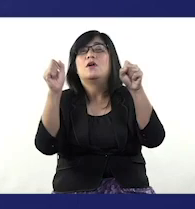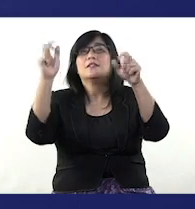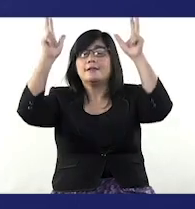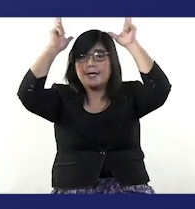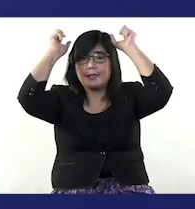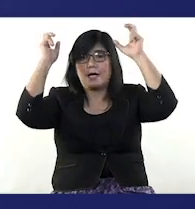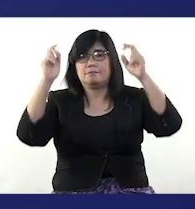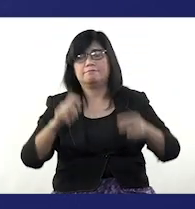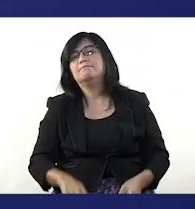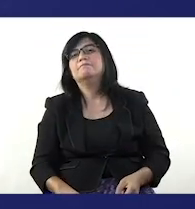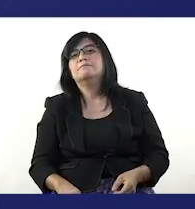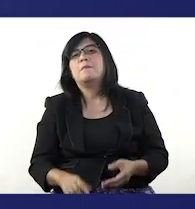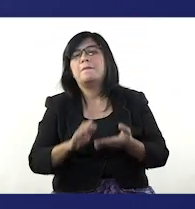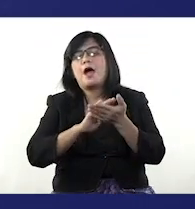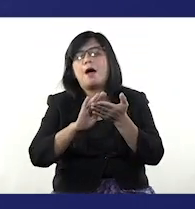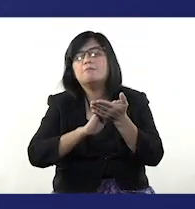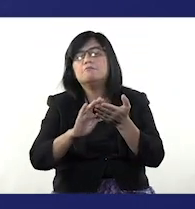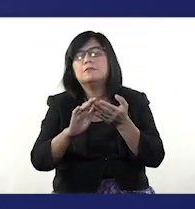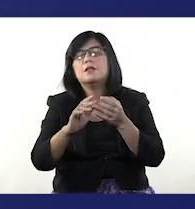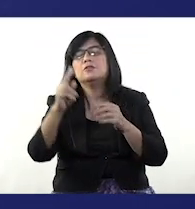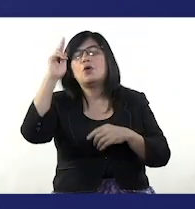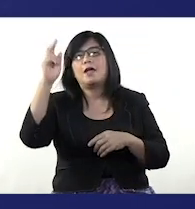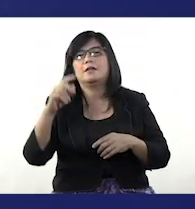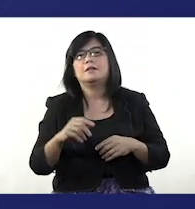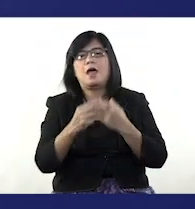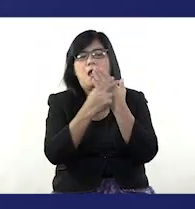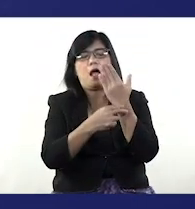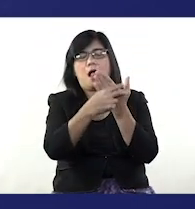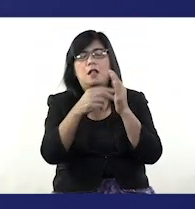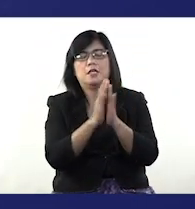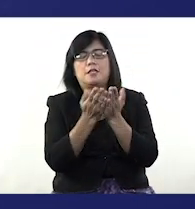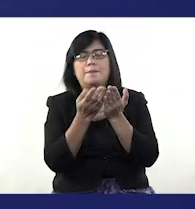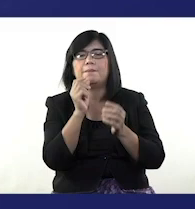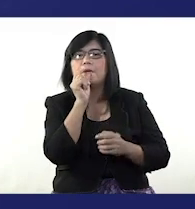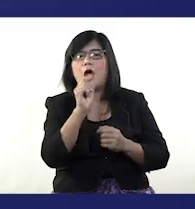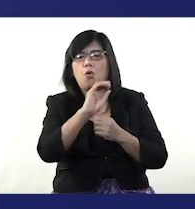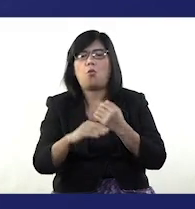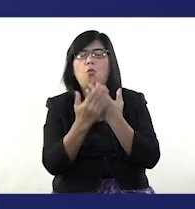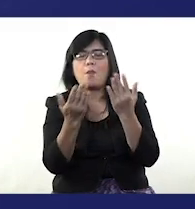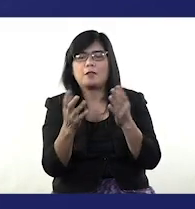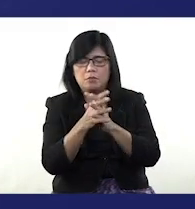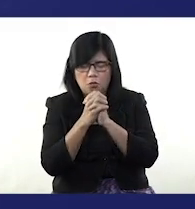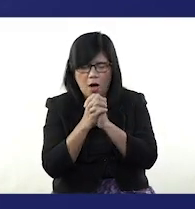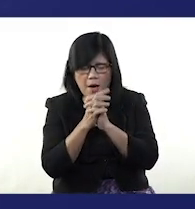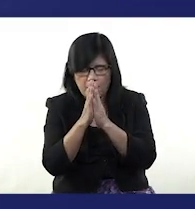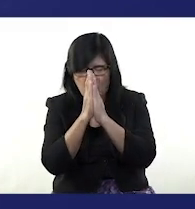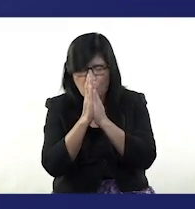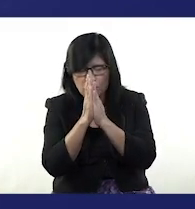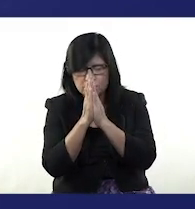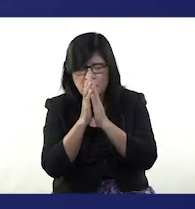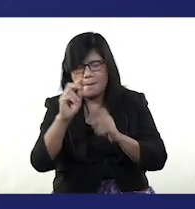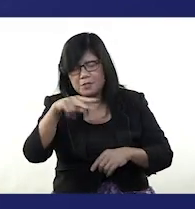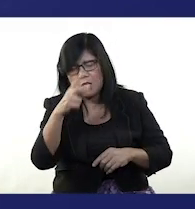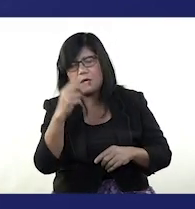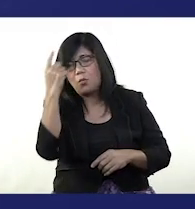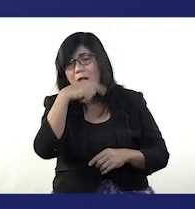karena kitab saya bilang umat yang atasnya namaku disebut merendahkan diri dan berdoa mencari wajahku beraktivitas mohon Pengampunan Dosa